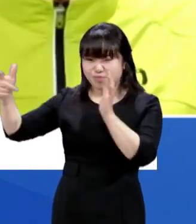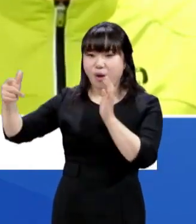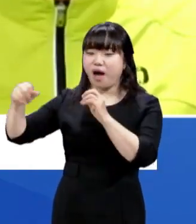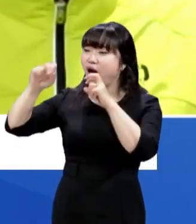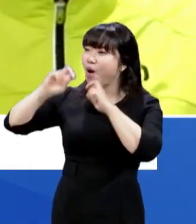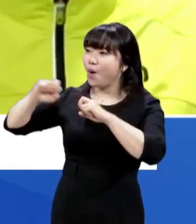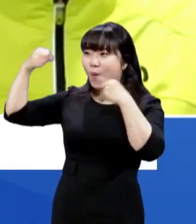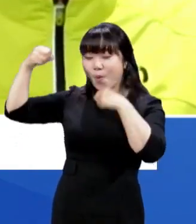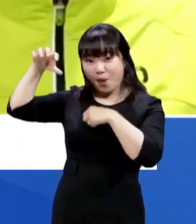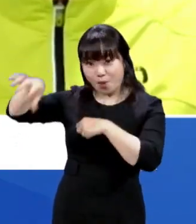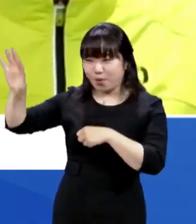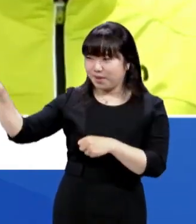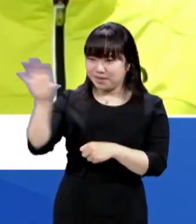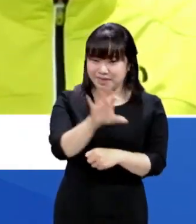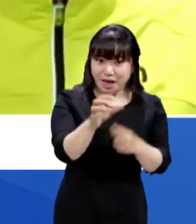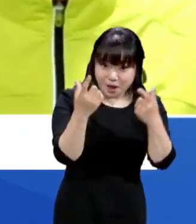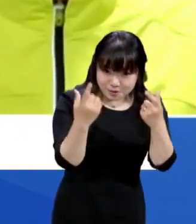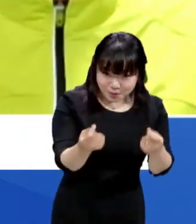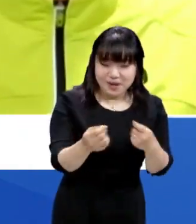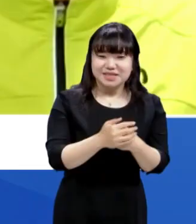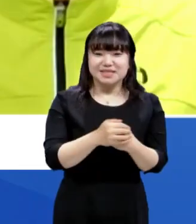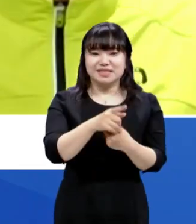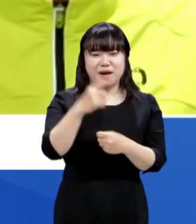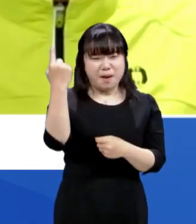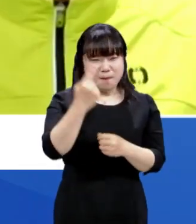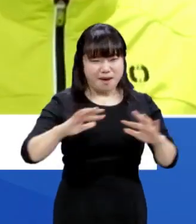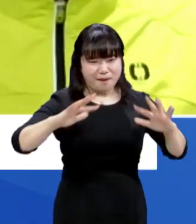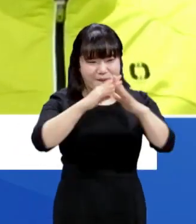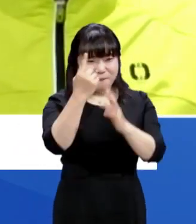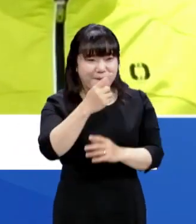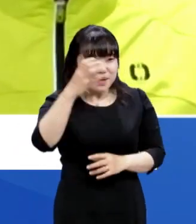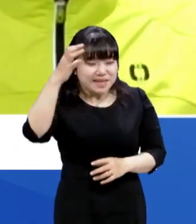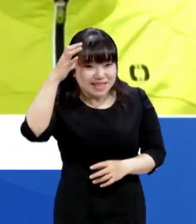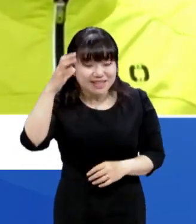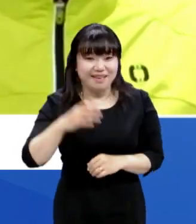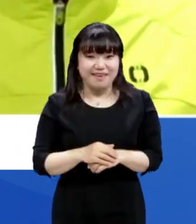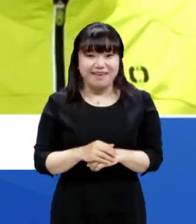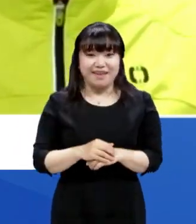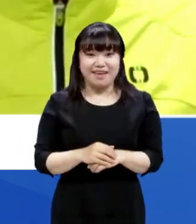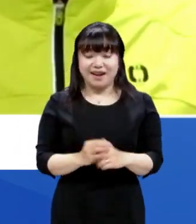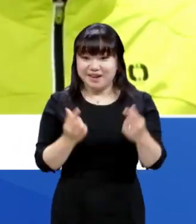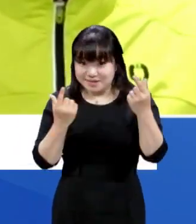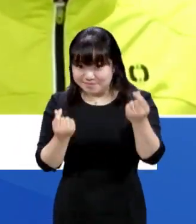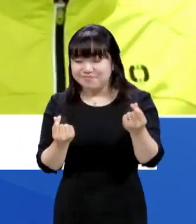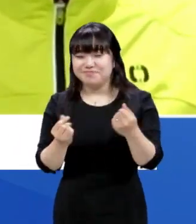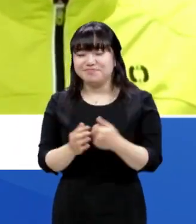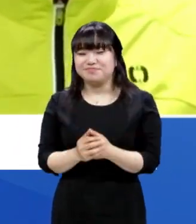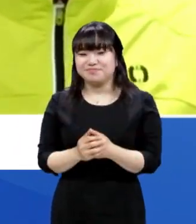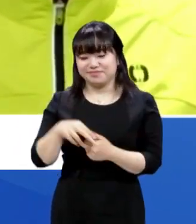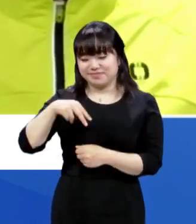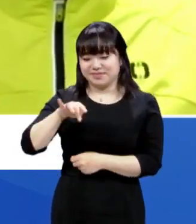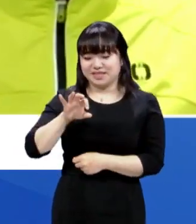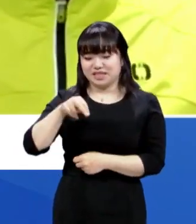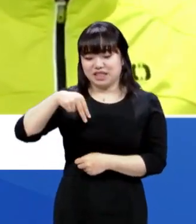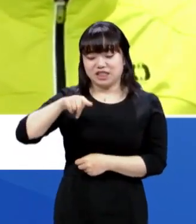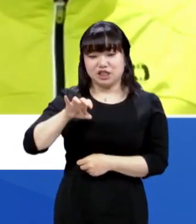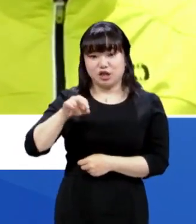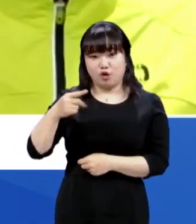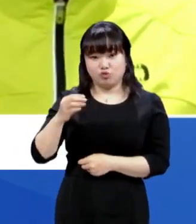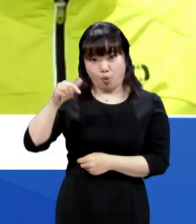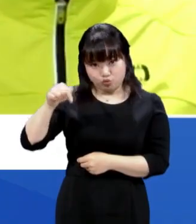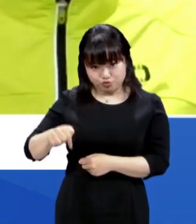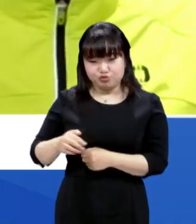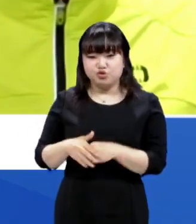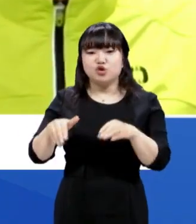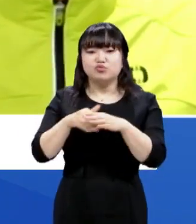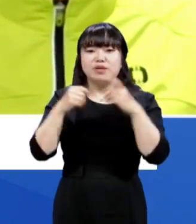한다는게 서울시 와 성 동우 입구 상입니다 아 여기에 발 맞춰서 성동구는 청수동 을